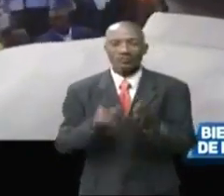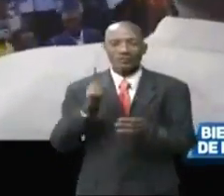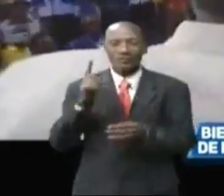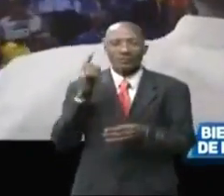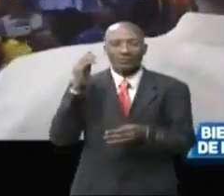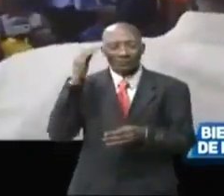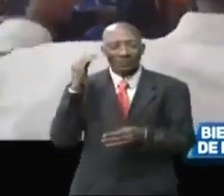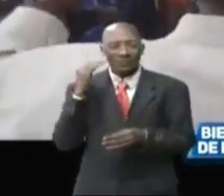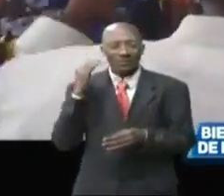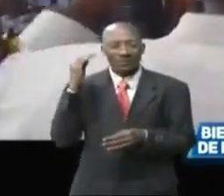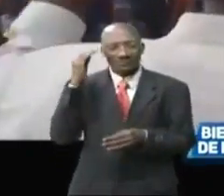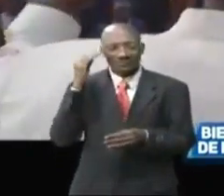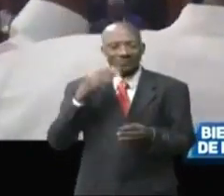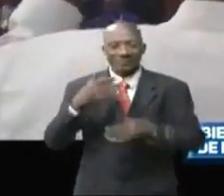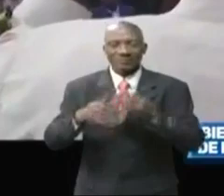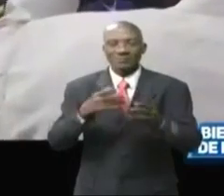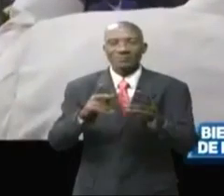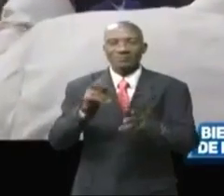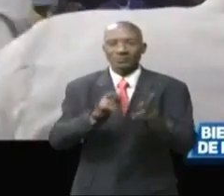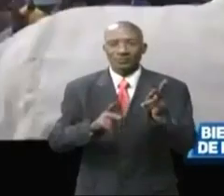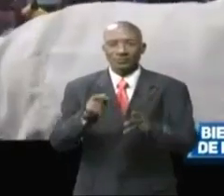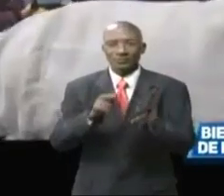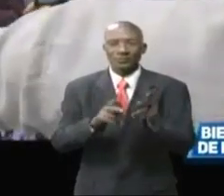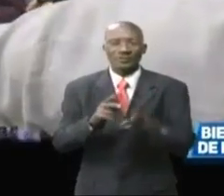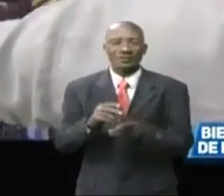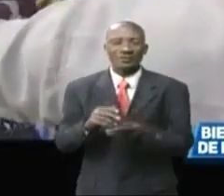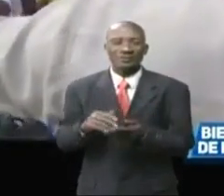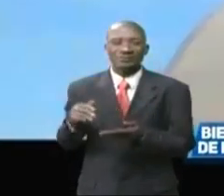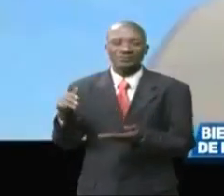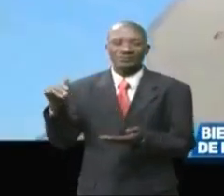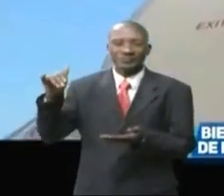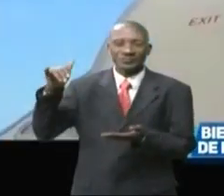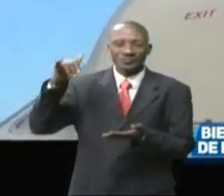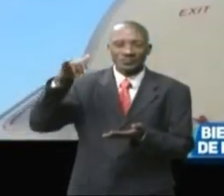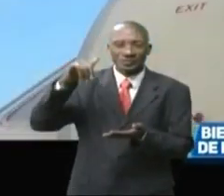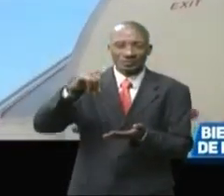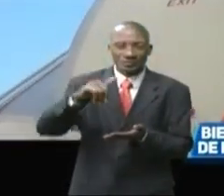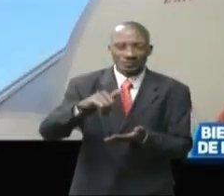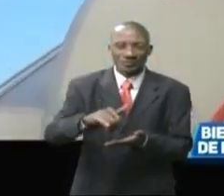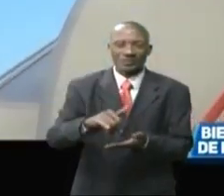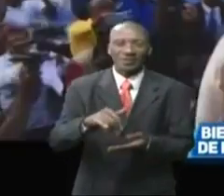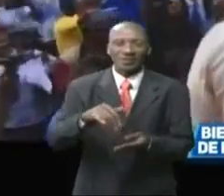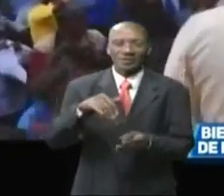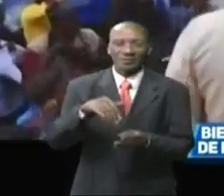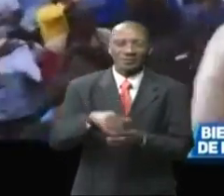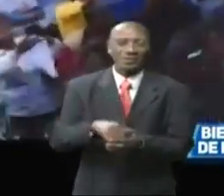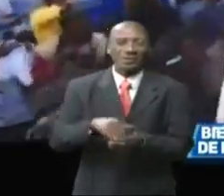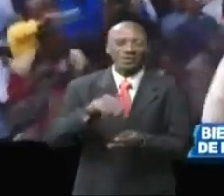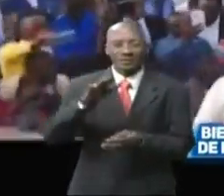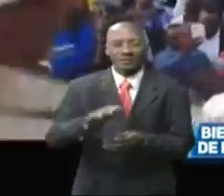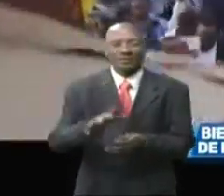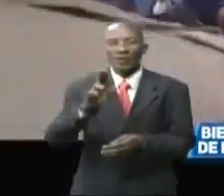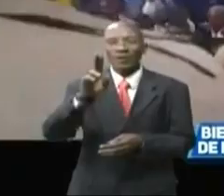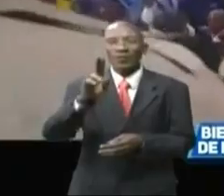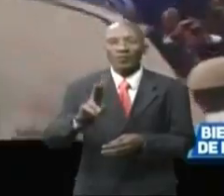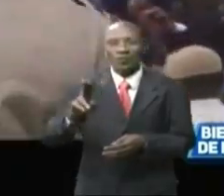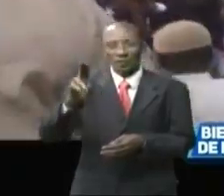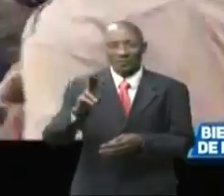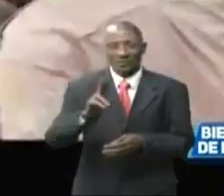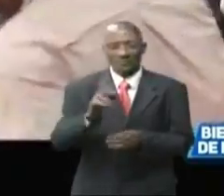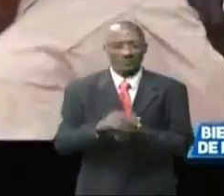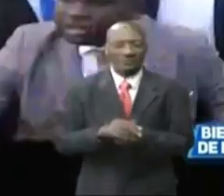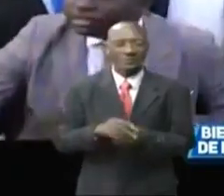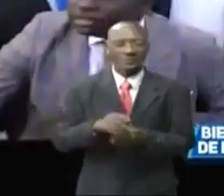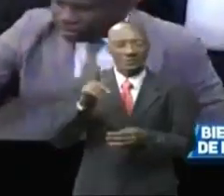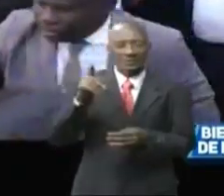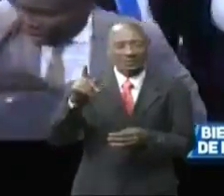fonction publique Jean-Pierre Liaou, a été accueilli avec ferveur par la population de Bouta, chef-lieu de la province du Bas-Véné, comme en témoignent ces images.